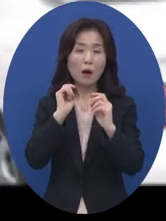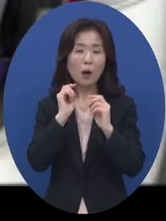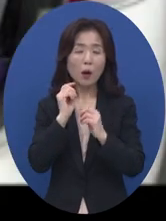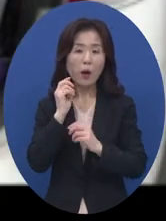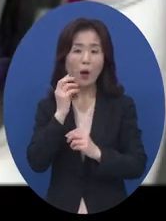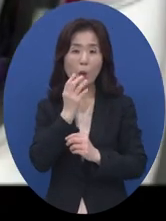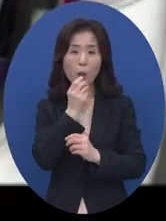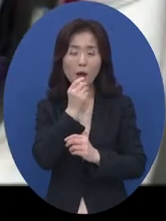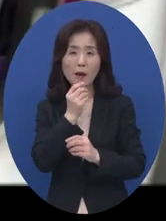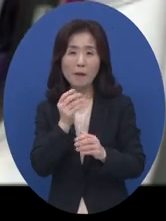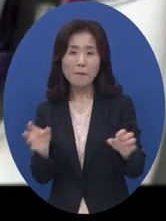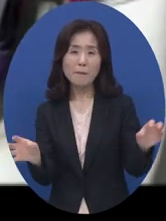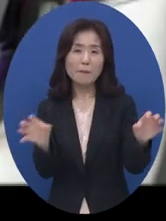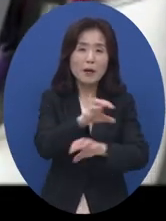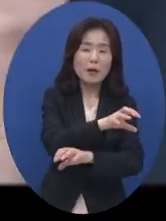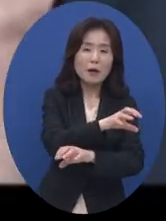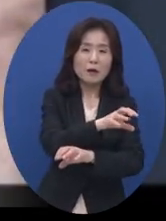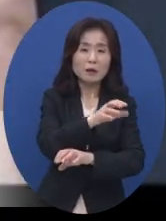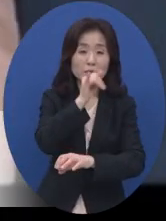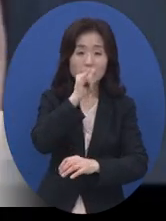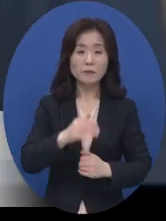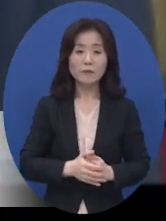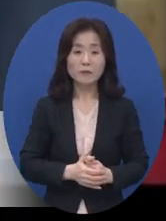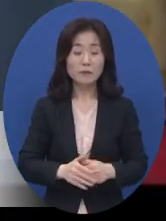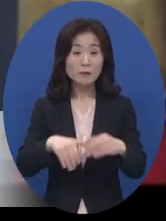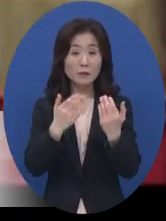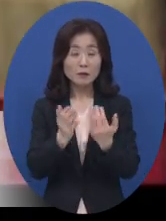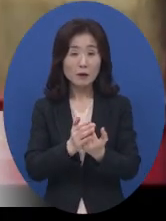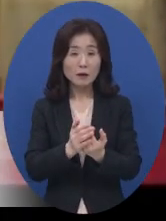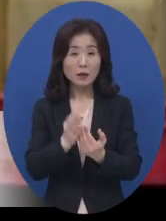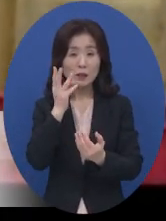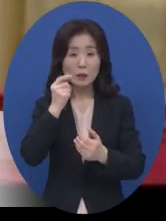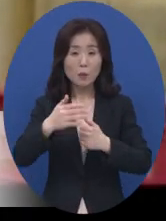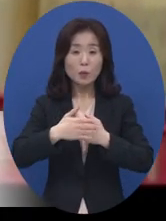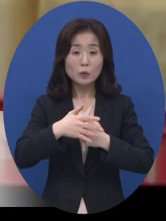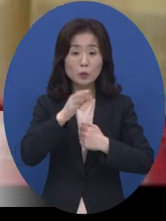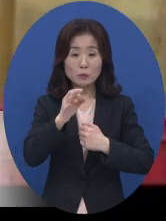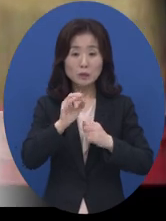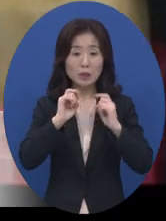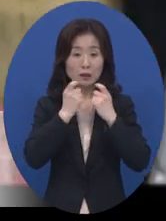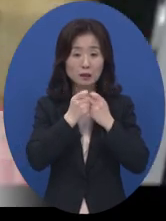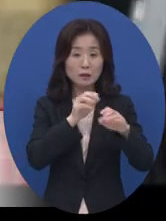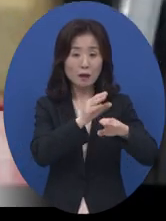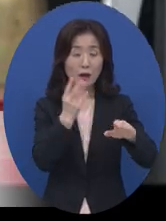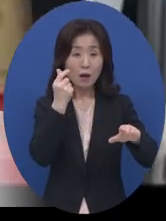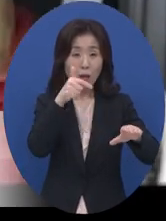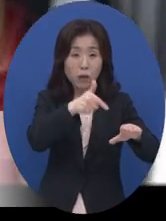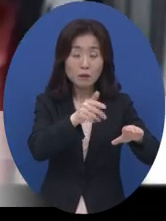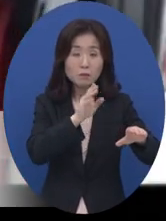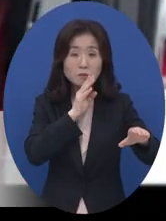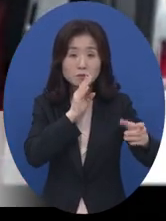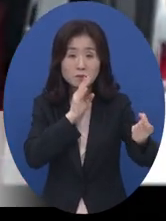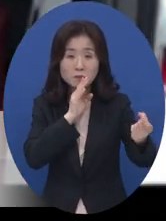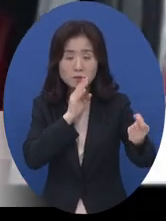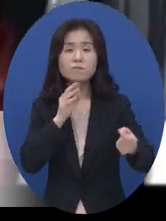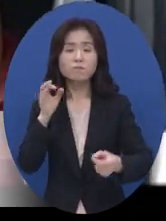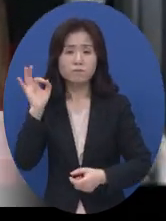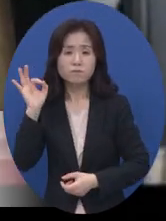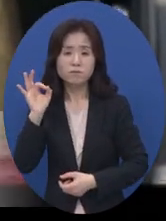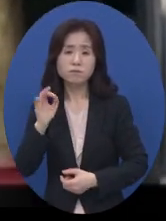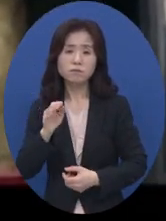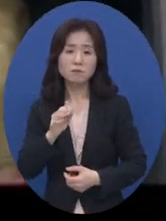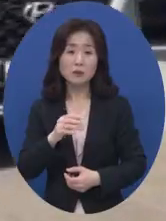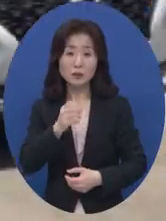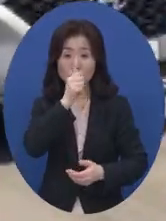빼돌리고 있는 현장입니다 고 다음 과부족 물에서 자가용 장의 주요 하셔도 맡아요 그다음 감히 사실을 달려